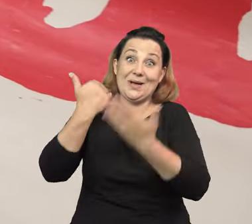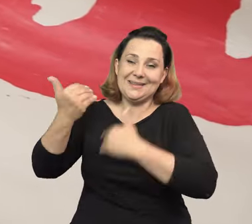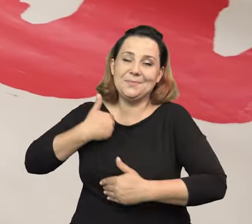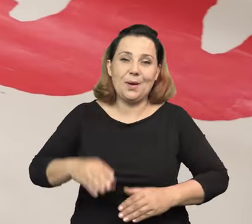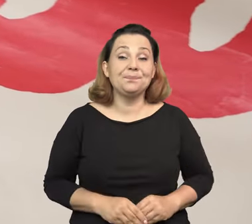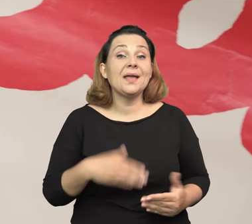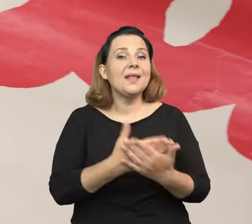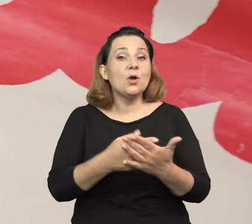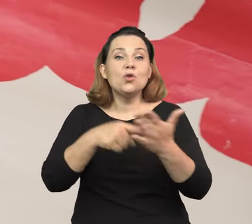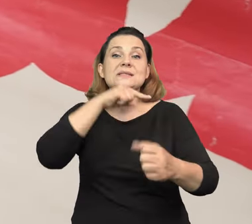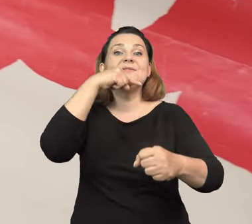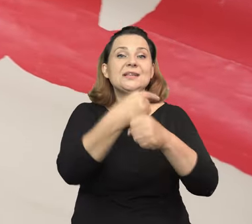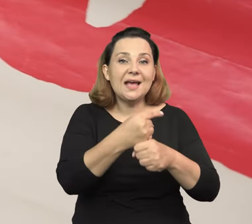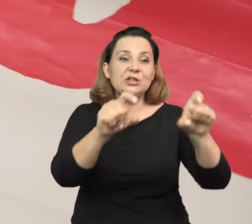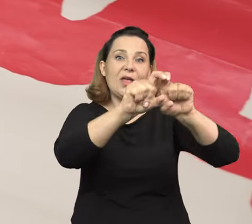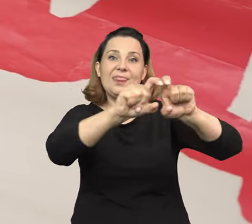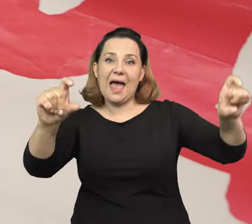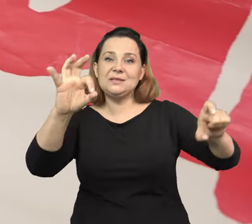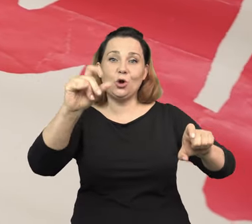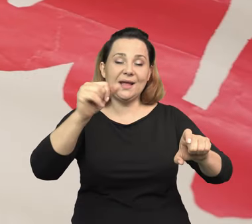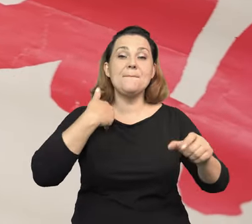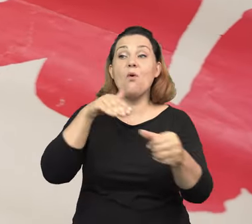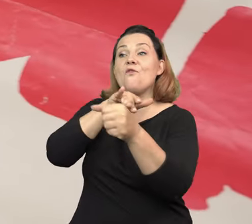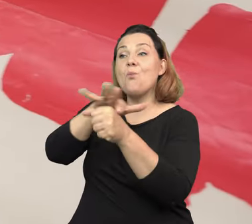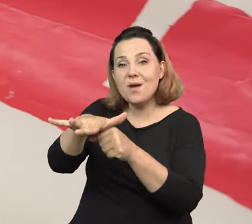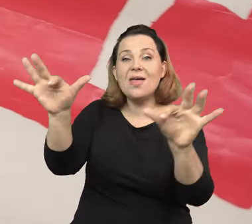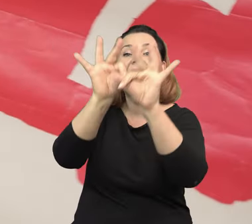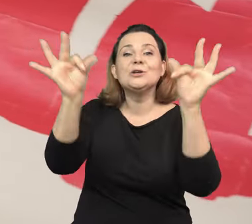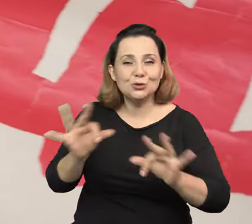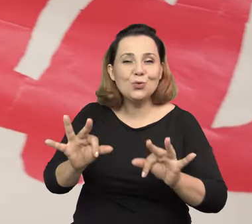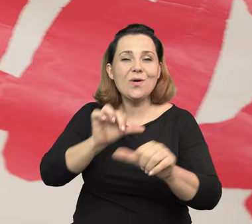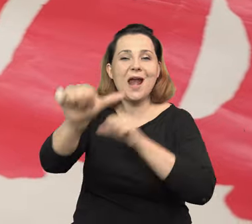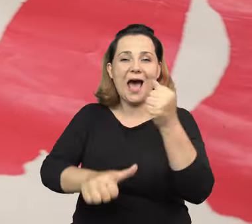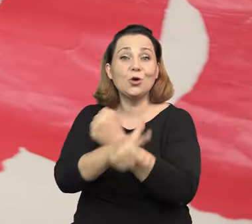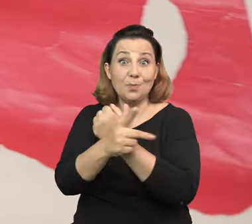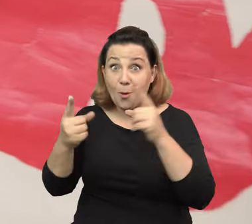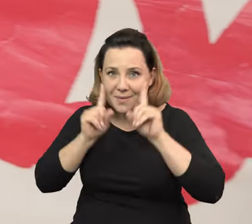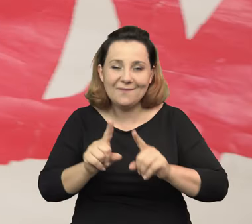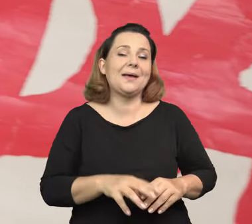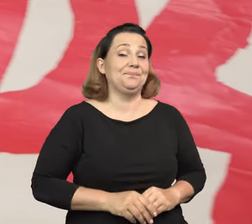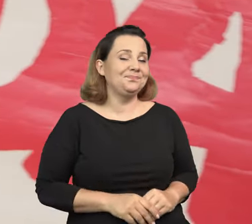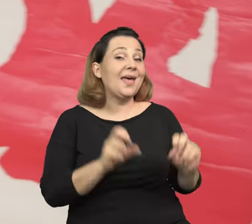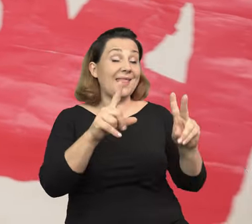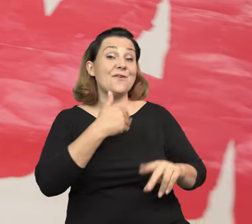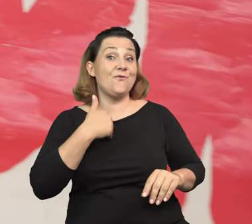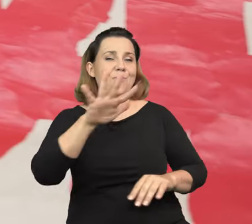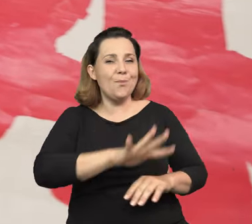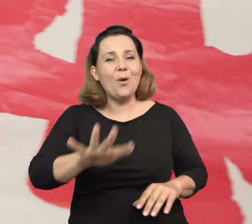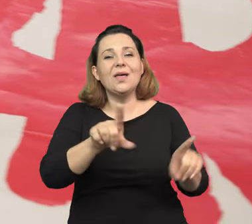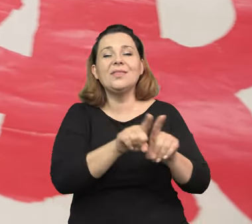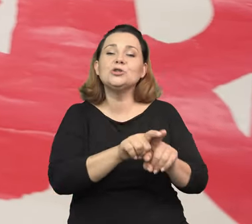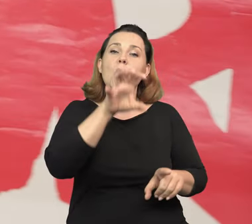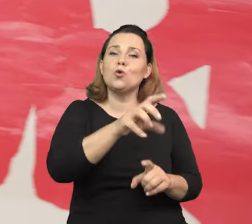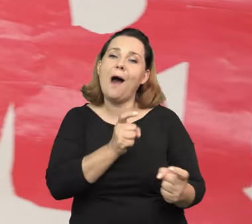Solidaryca kształtowała sztuk lat 80. też jest prawdziwe? Tak, można tak powiedzieć, przynajmniej w Polsce, w takiej kulturze też